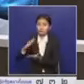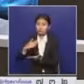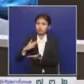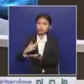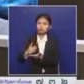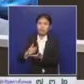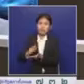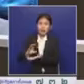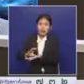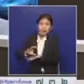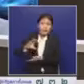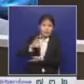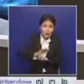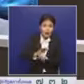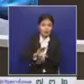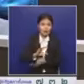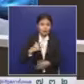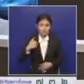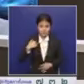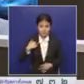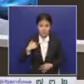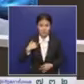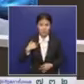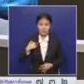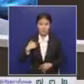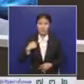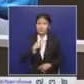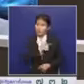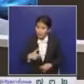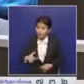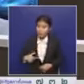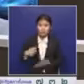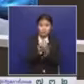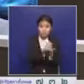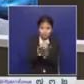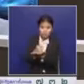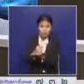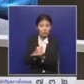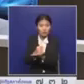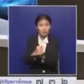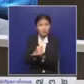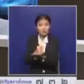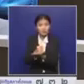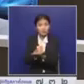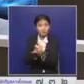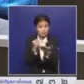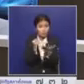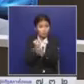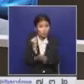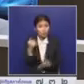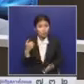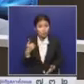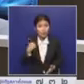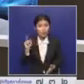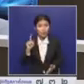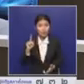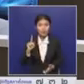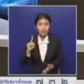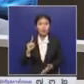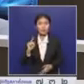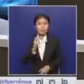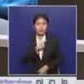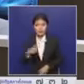เราเรียกสิ่งเหล่านี้ว่าพระมหากรุณาธิคุณใช่หรือไม่นี่คือความผูกพันของสถาบันกับประชาชน